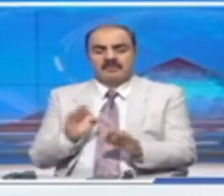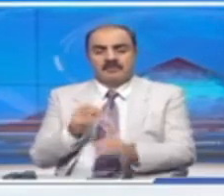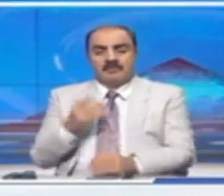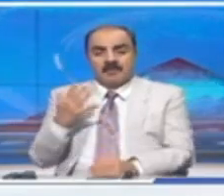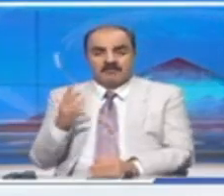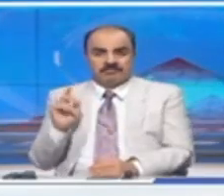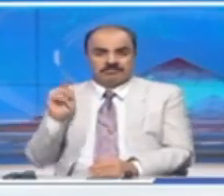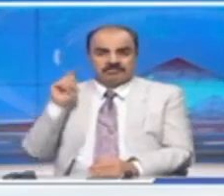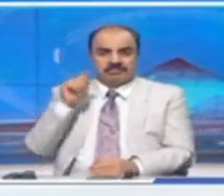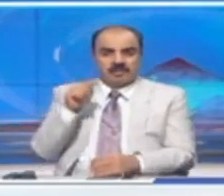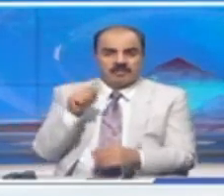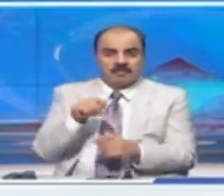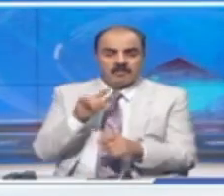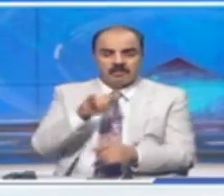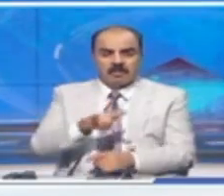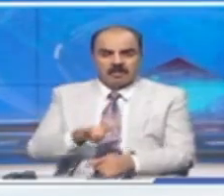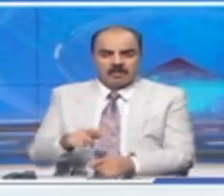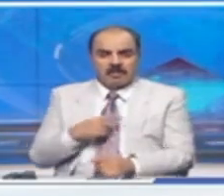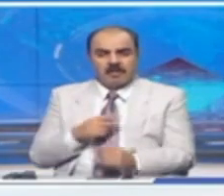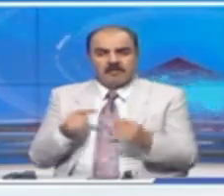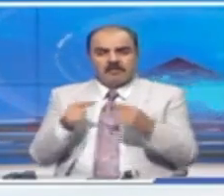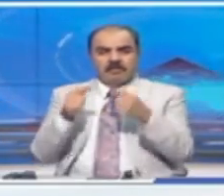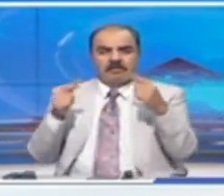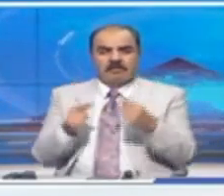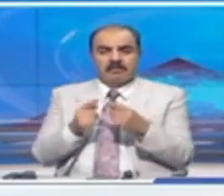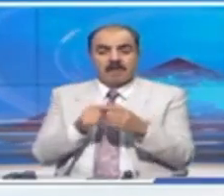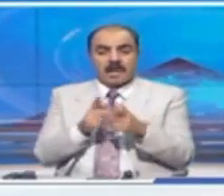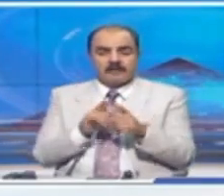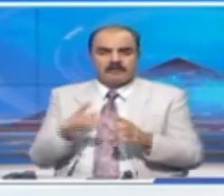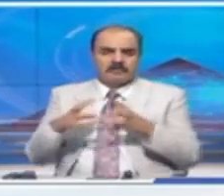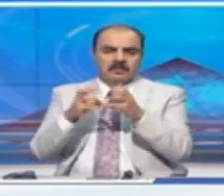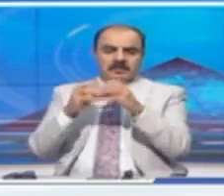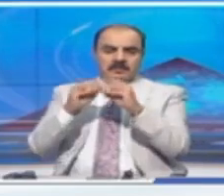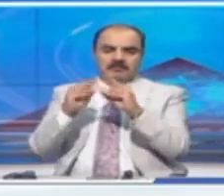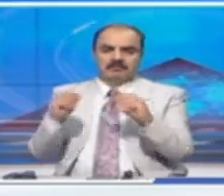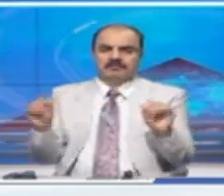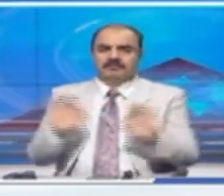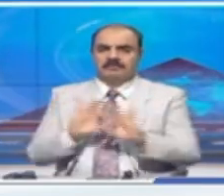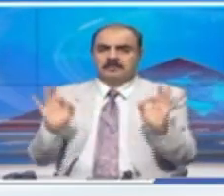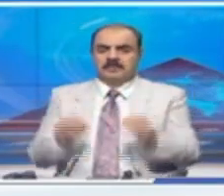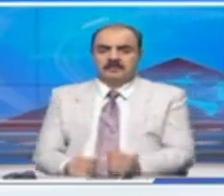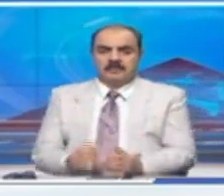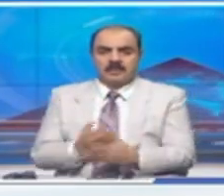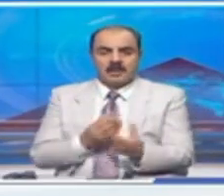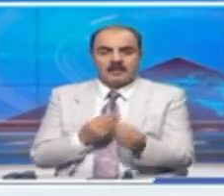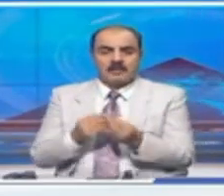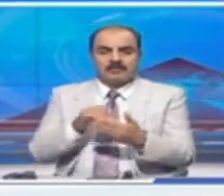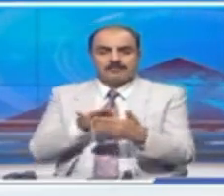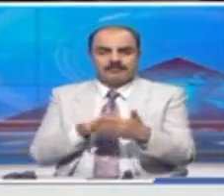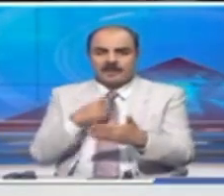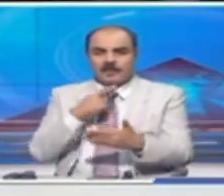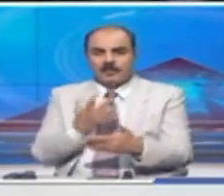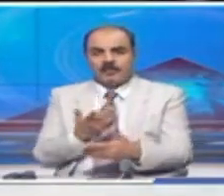نحو 5 صواريخ أطلقت على مطار كابول قبل أن تعترضها المنظومة الأمريكية المضادة